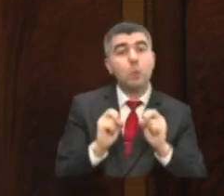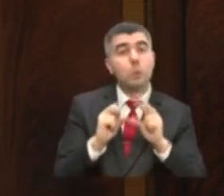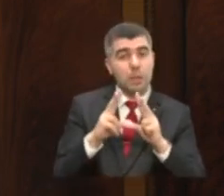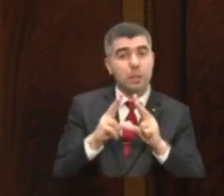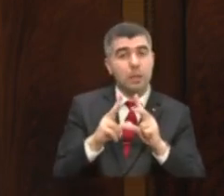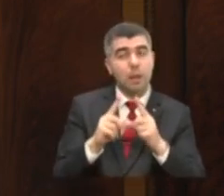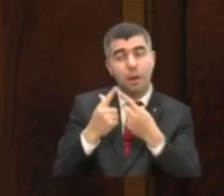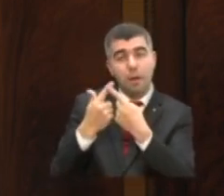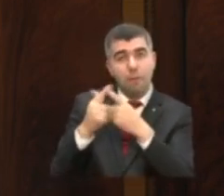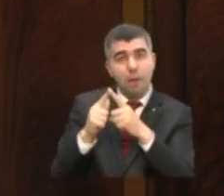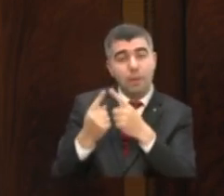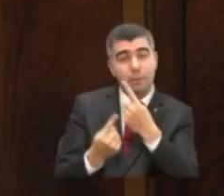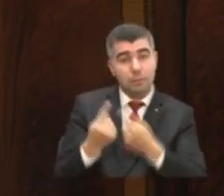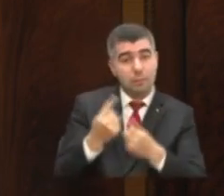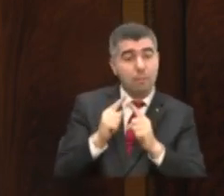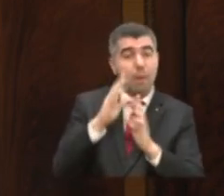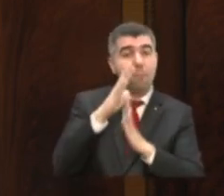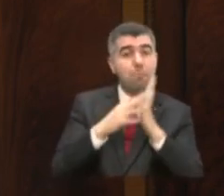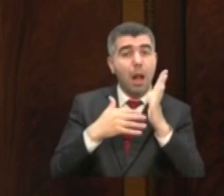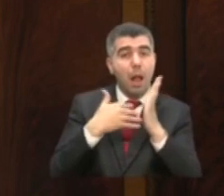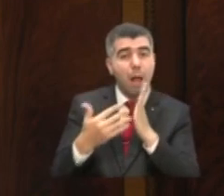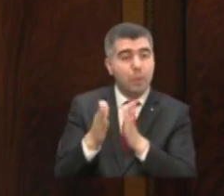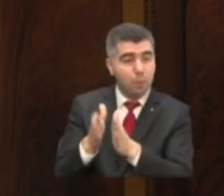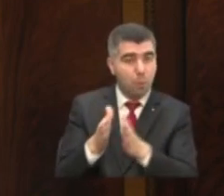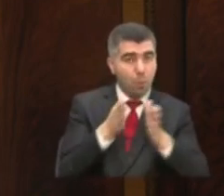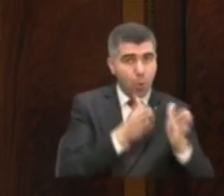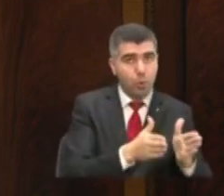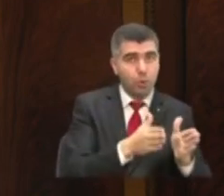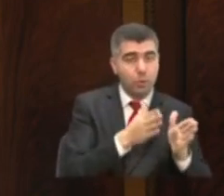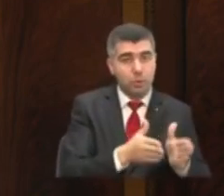ديال البلاد، ما يكونوش البرامج في اتجاه وحنا في اتجاه.